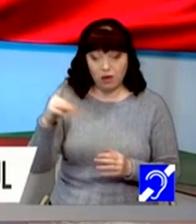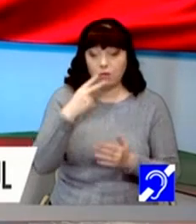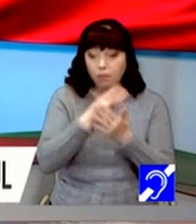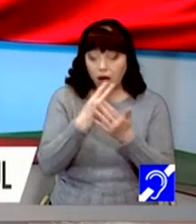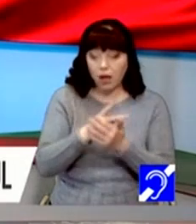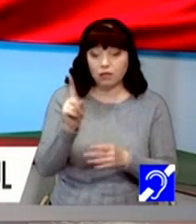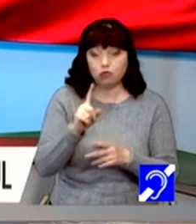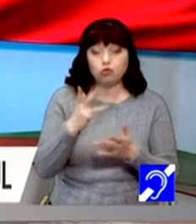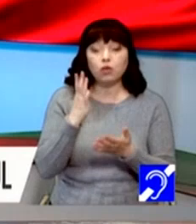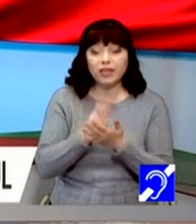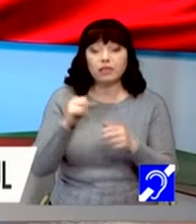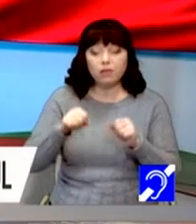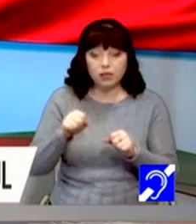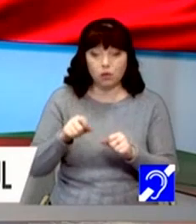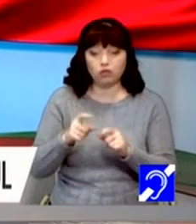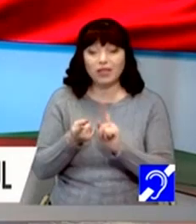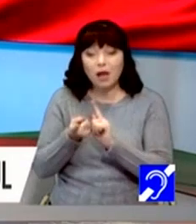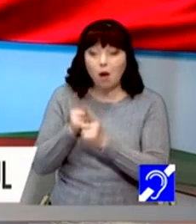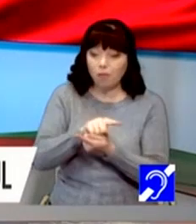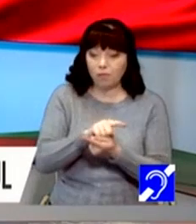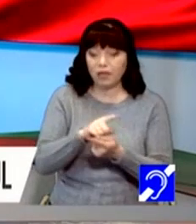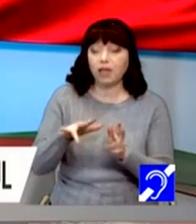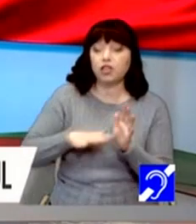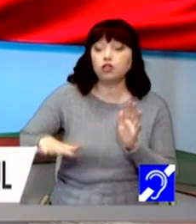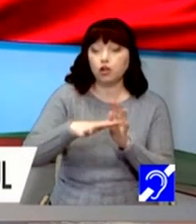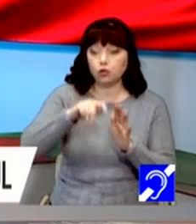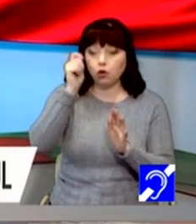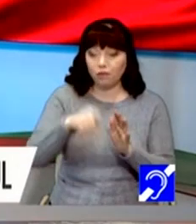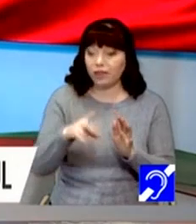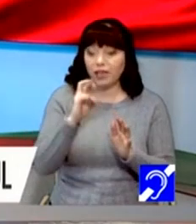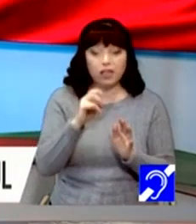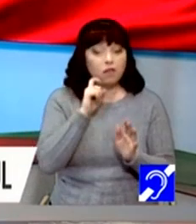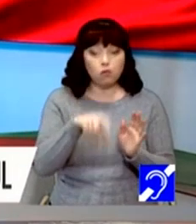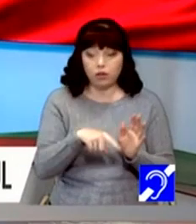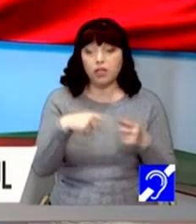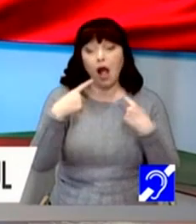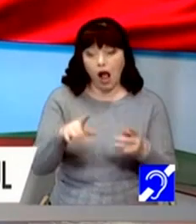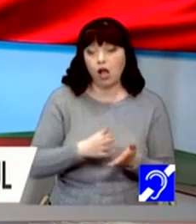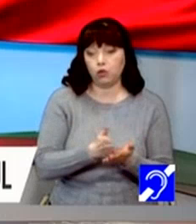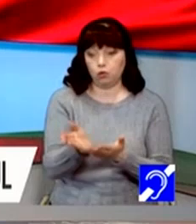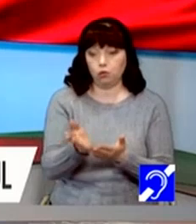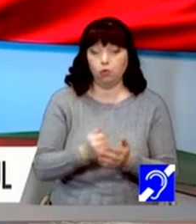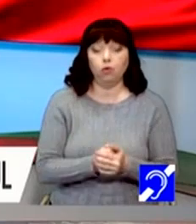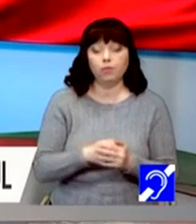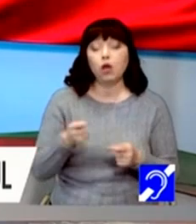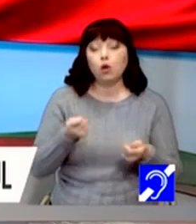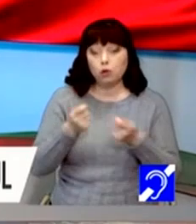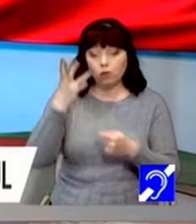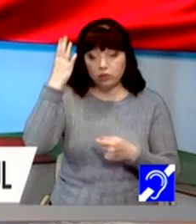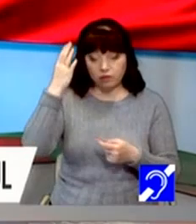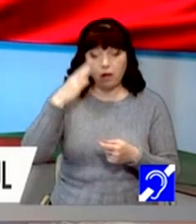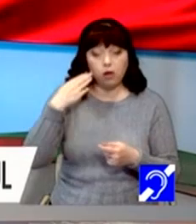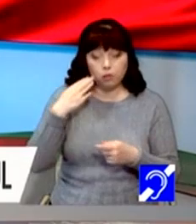arată că încercarea de a împinge conflictul din Ucraina spre o altă zonă decât cea în care se desfășoare autoritățile române